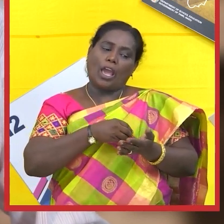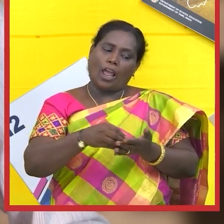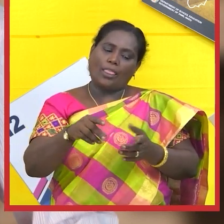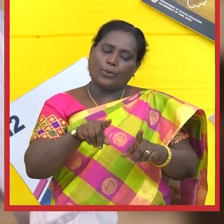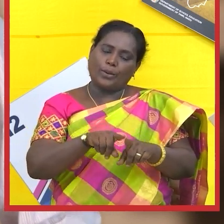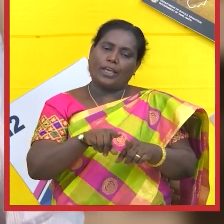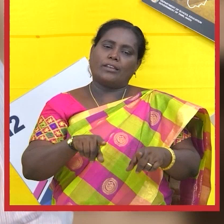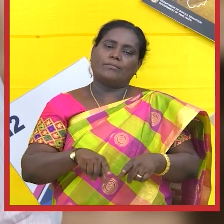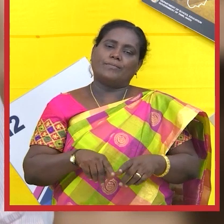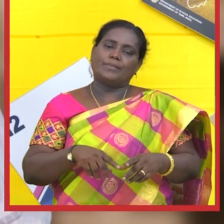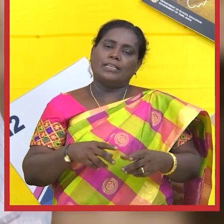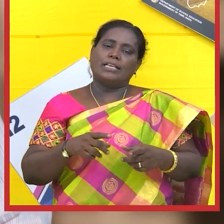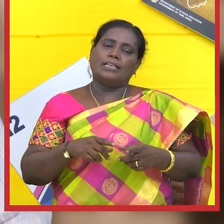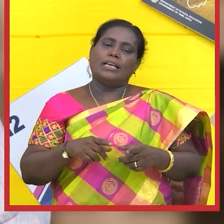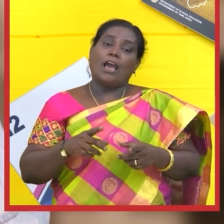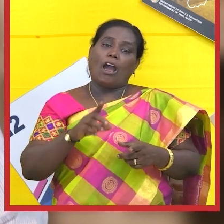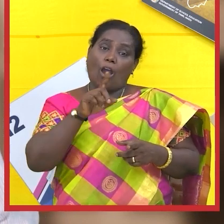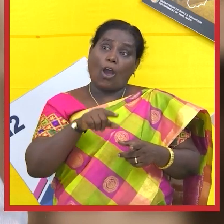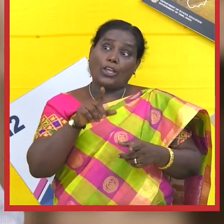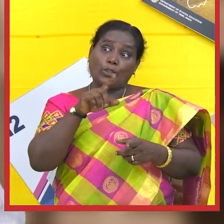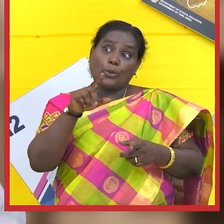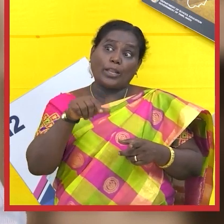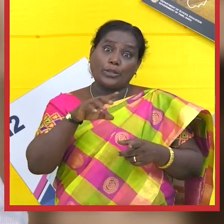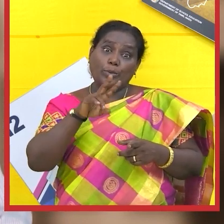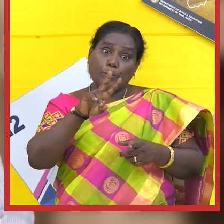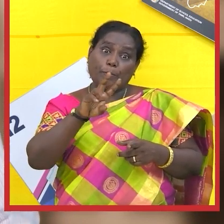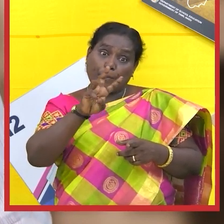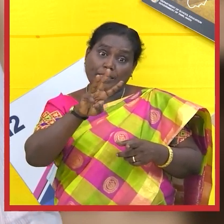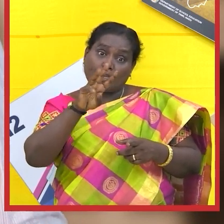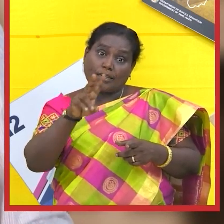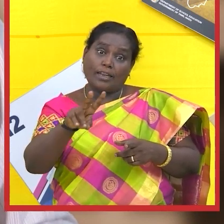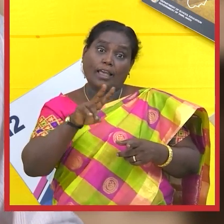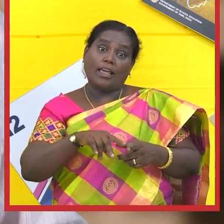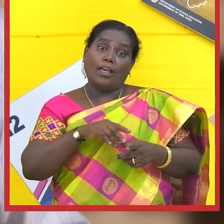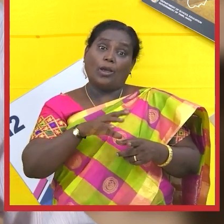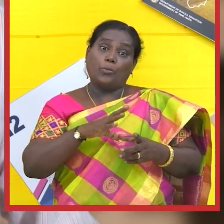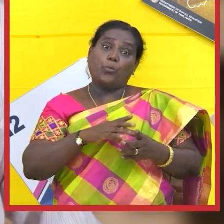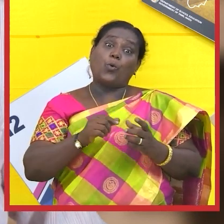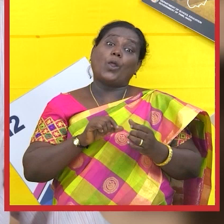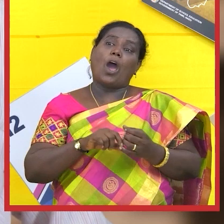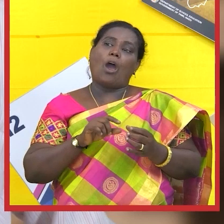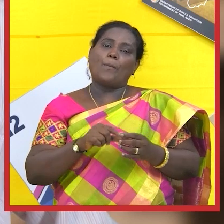கலந்து கொள்கிறார். அது மட்டுமல்ல, 1932 கையெழுத்தான பூனா ஒப்பந்தத்திலும் இவர் கையொப்பமிடுகிறார்.